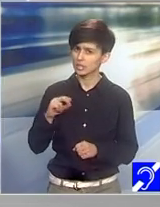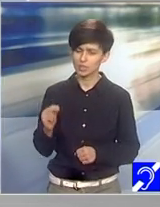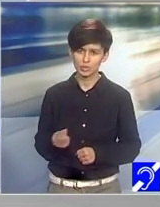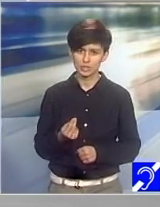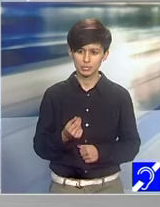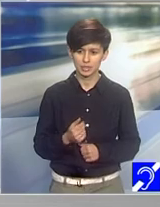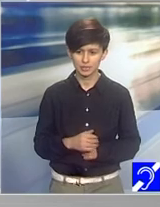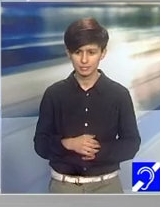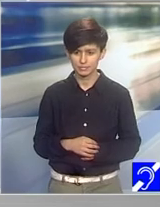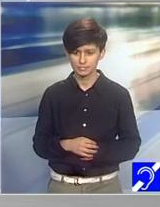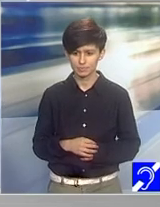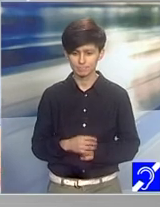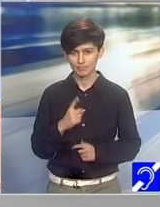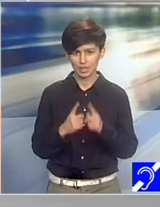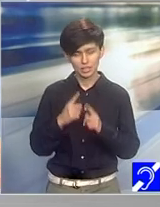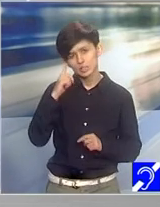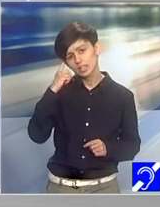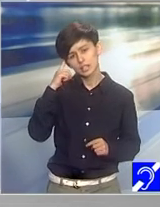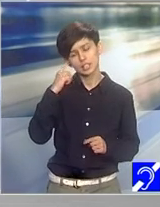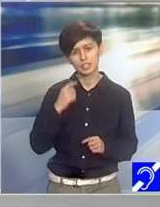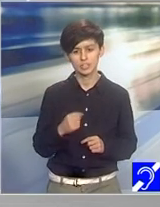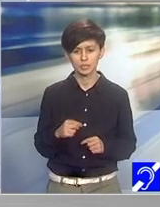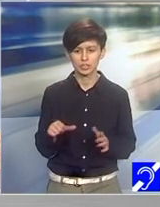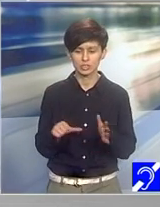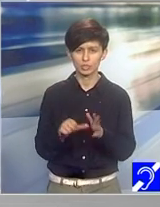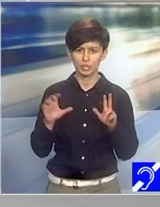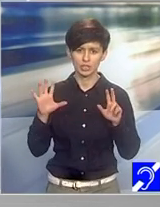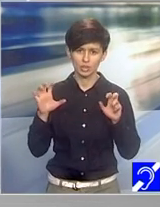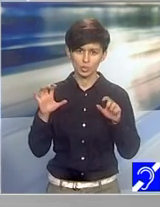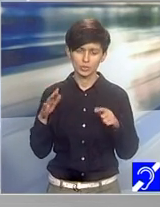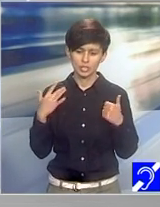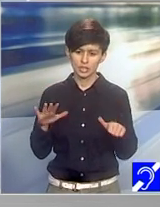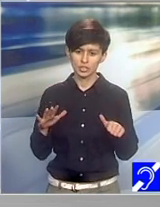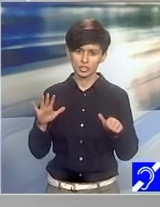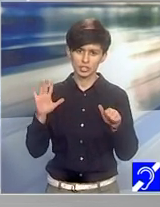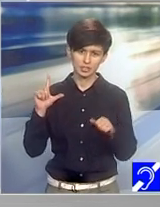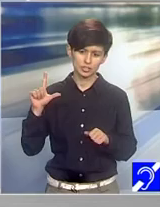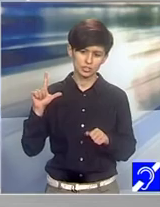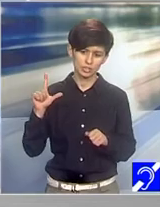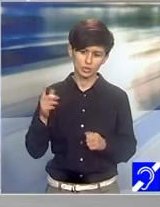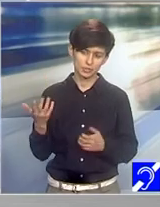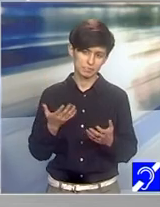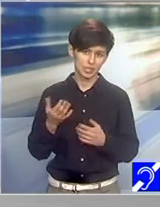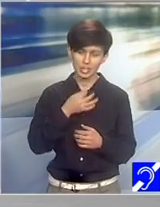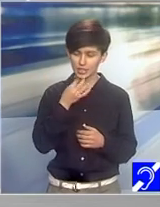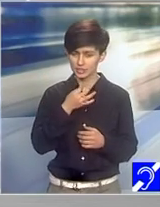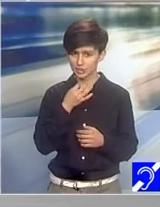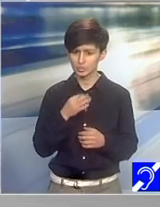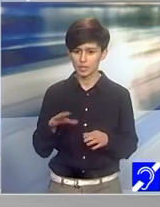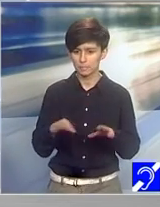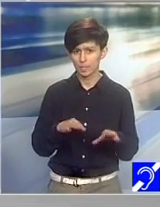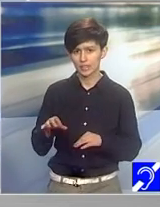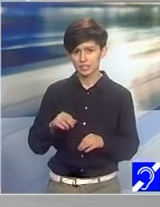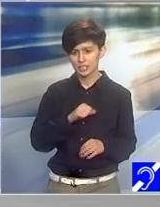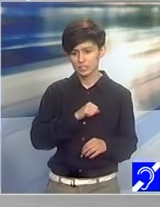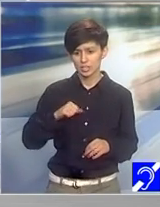extraordinare. Dacă ne gândim la cel din 1862, la proclamația în care spune că iată, ați ales un singur